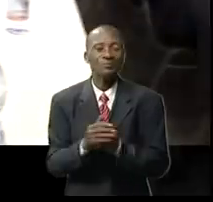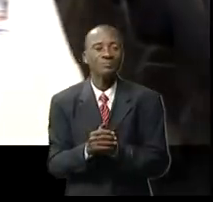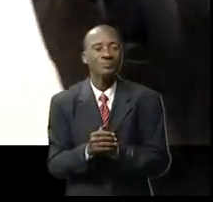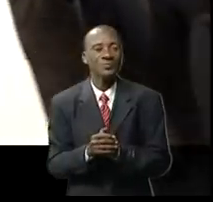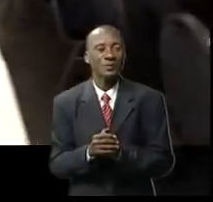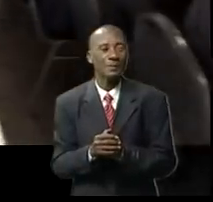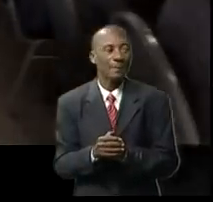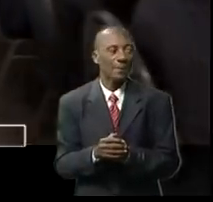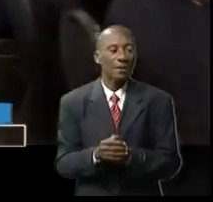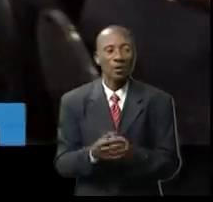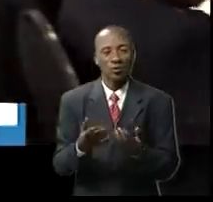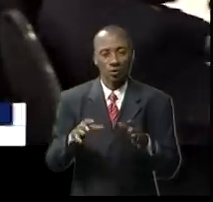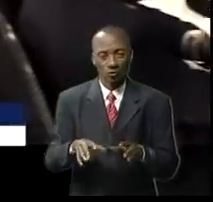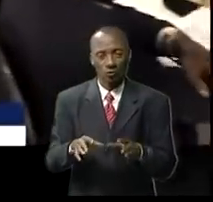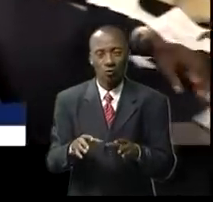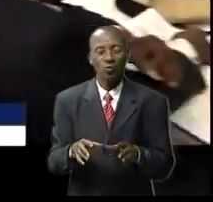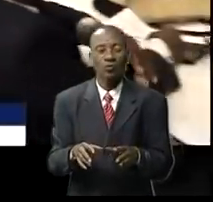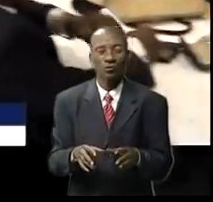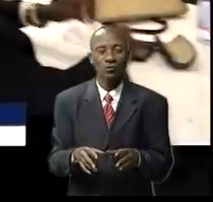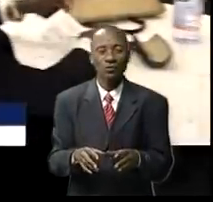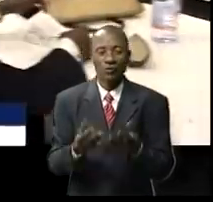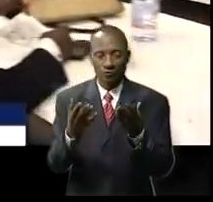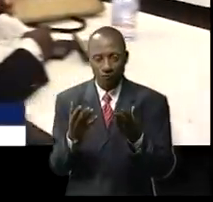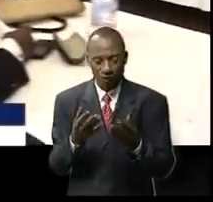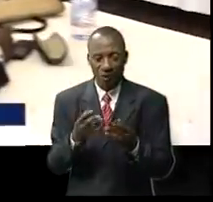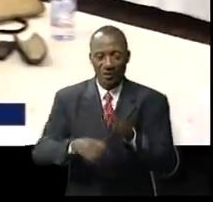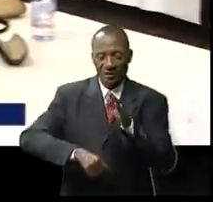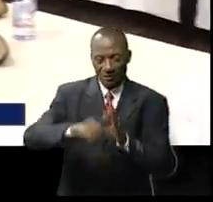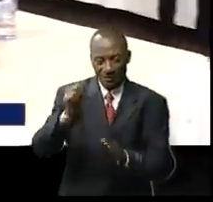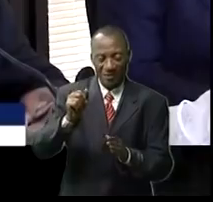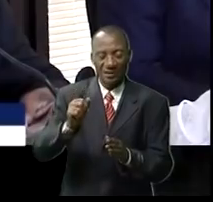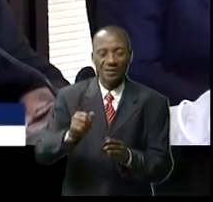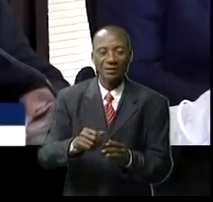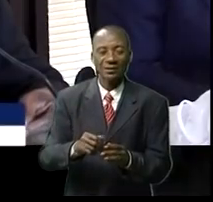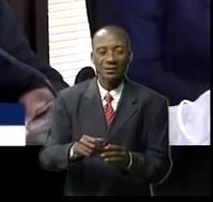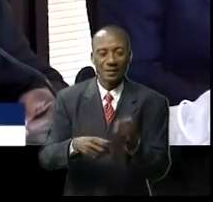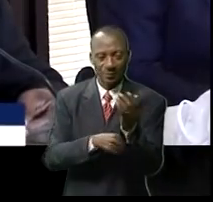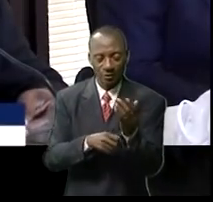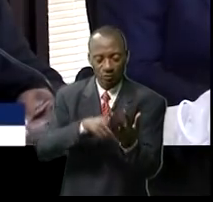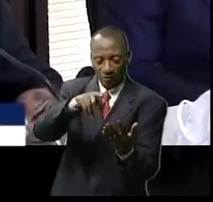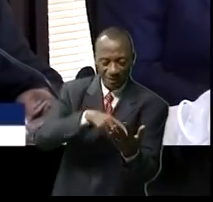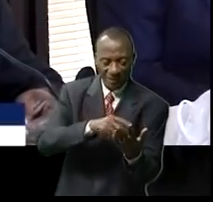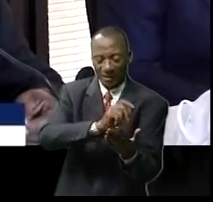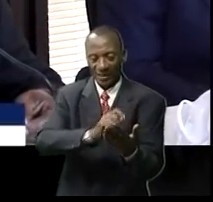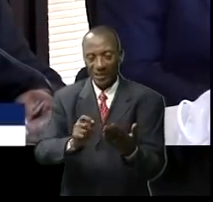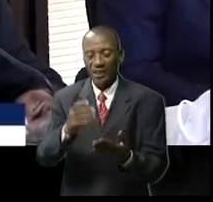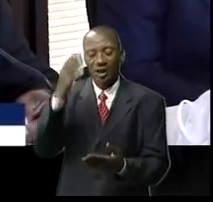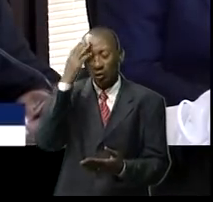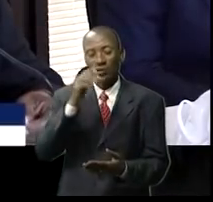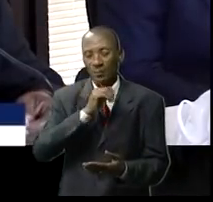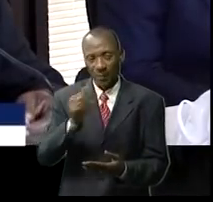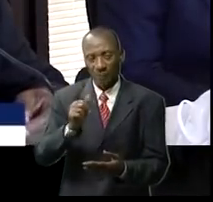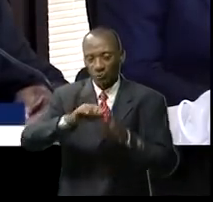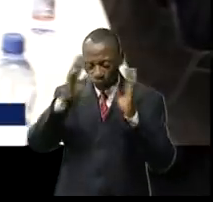contre l'analphabétisme, qui oscille autour de 29% en RDC, vont davantage se mobiliser afin d'apporter de l'eau au moulin du gouvernement